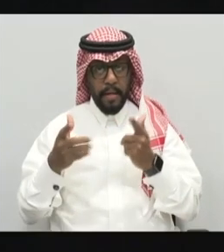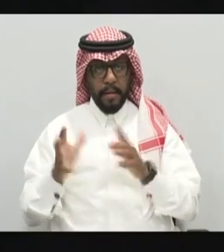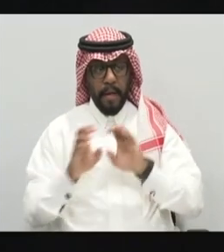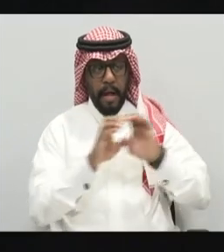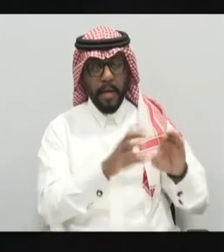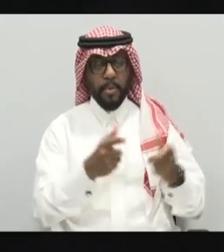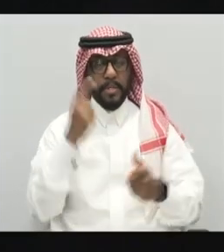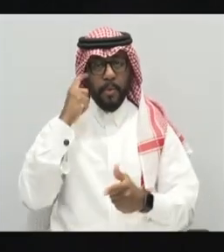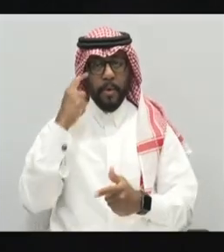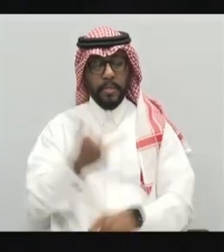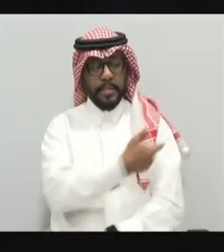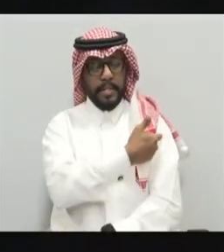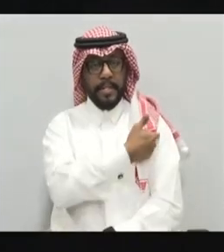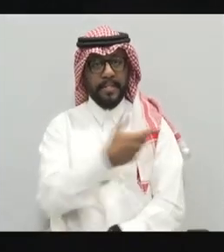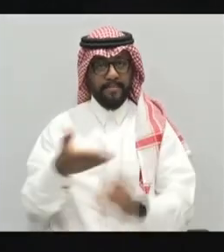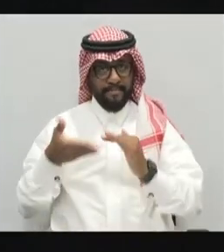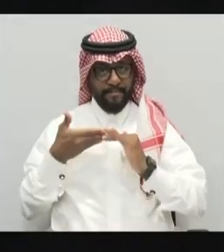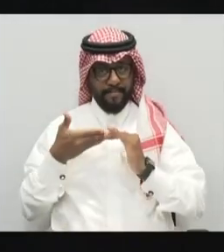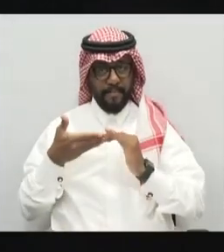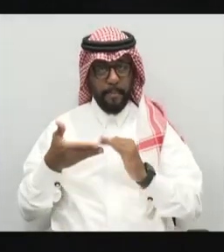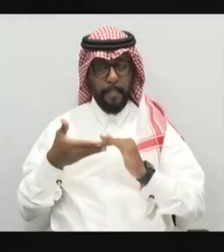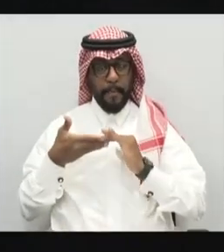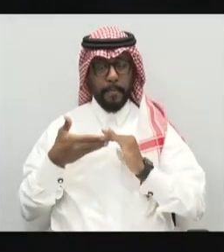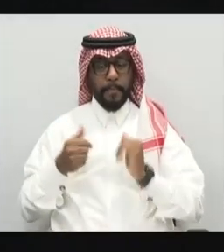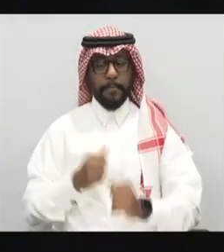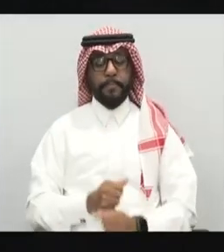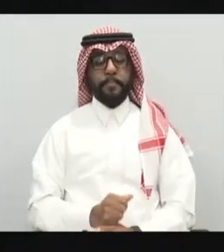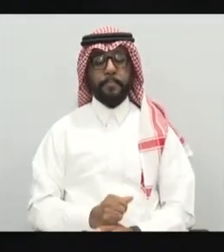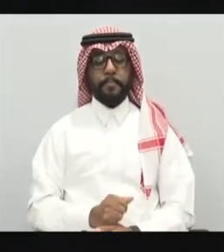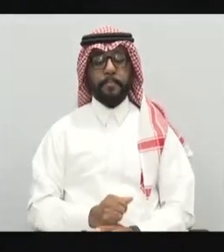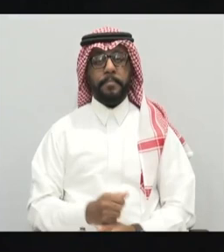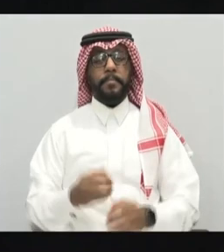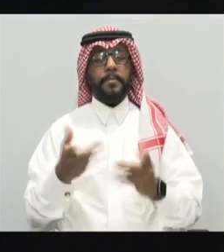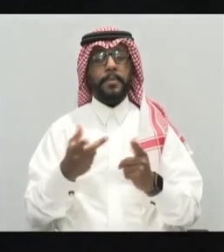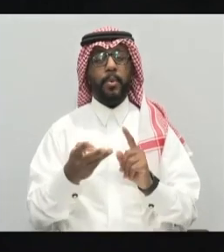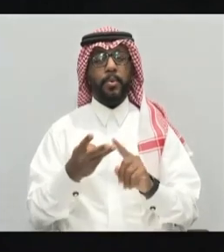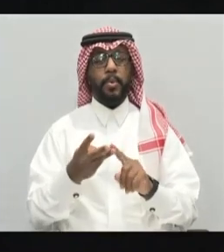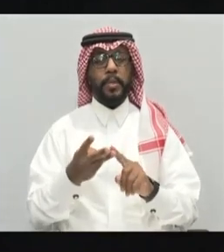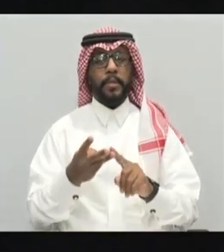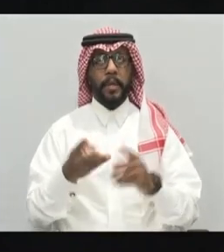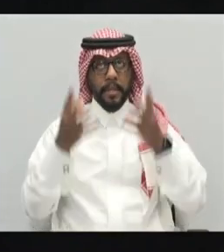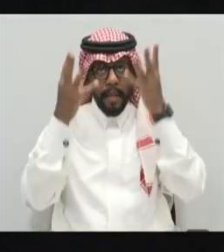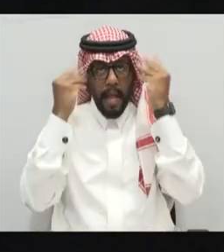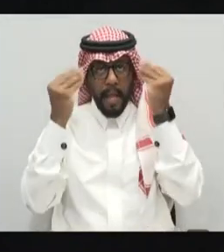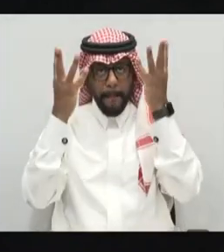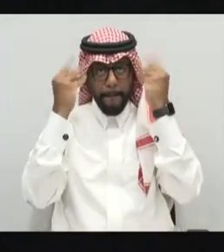اجابه صحيحه كذلك من الحقوق في العبارات السابقه الحصول على تعليم